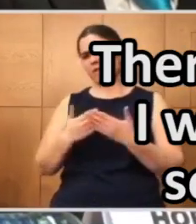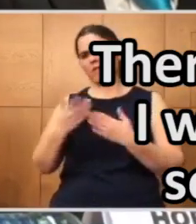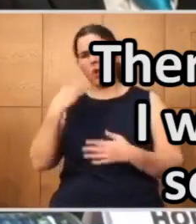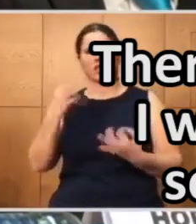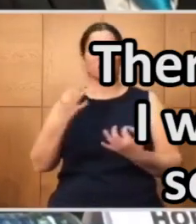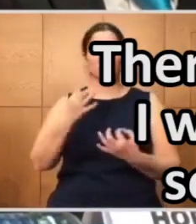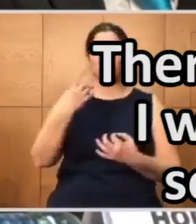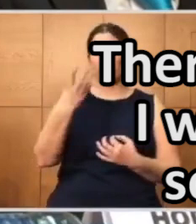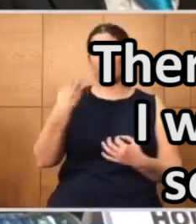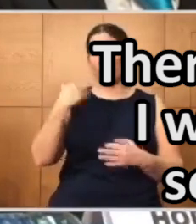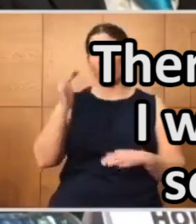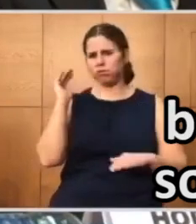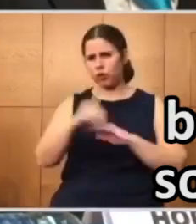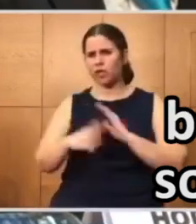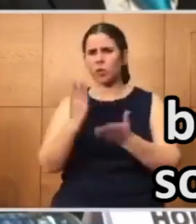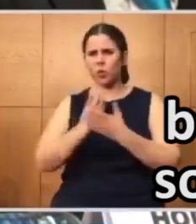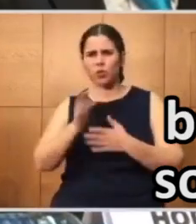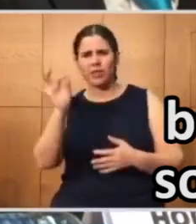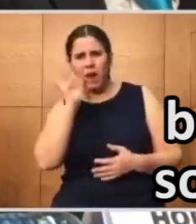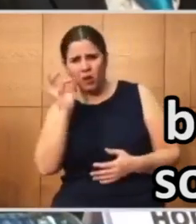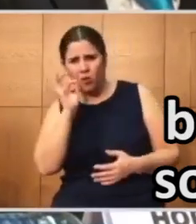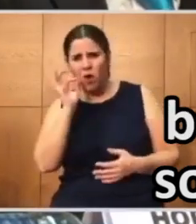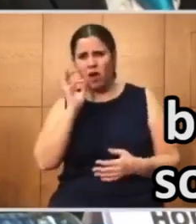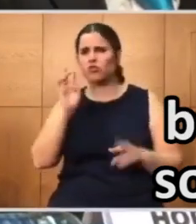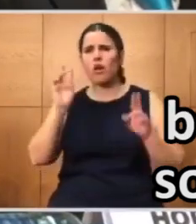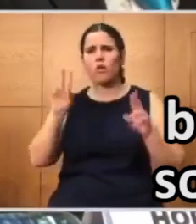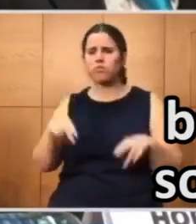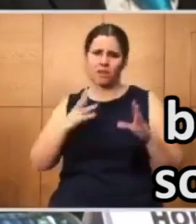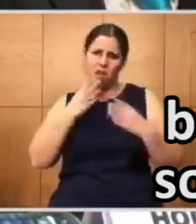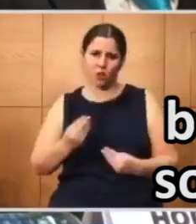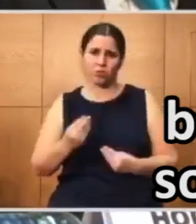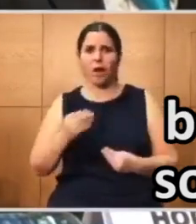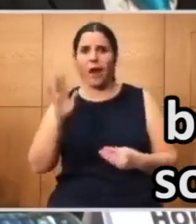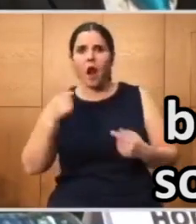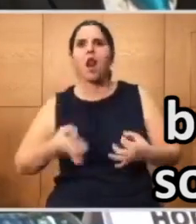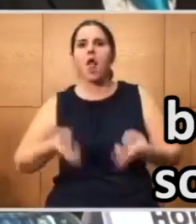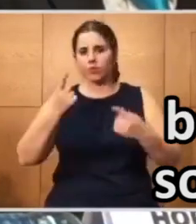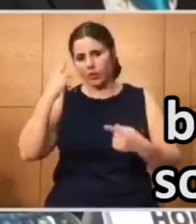trávu po 40 a taky mi to nechutná, nic mi to neříká, tady to nechám vám.